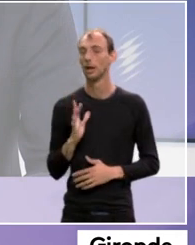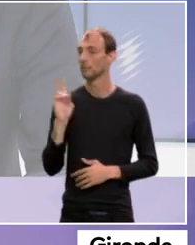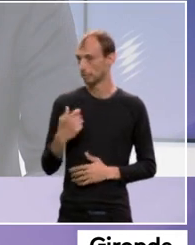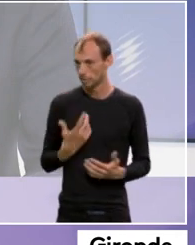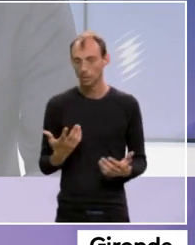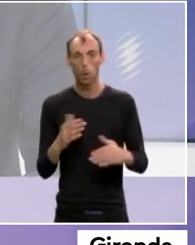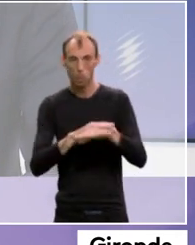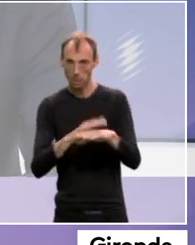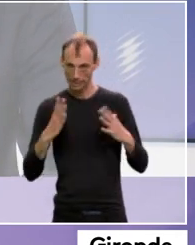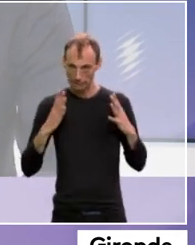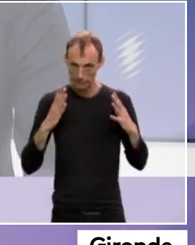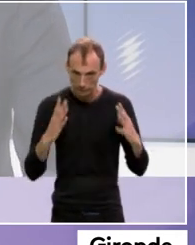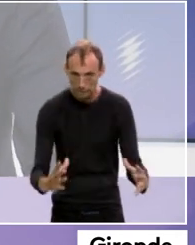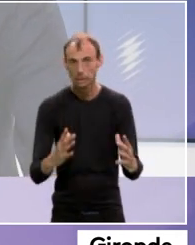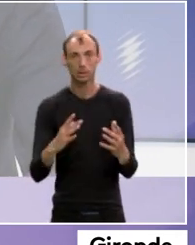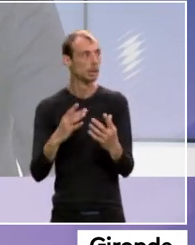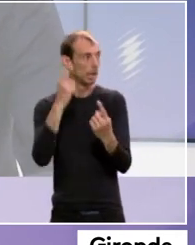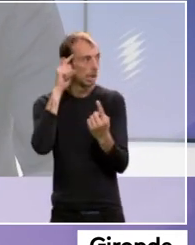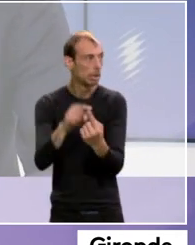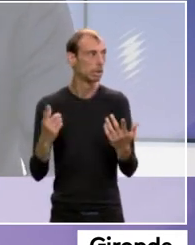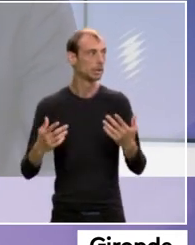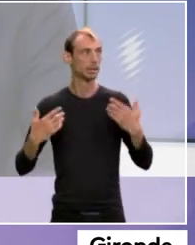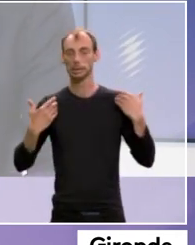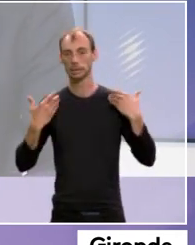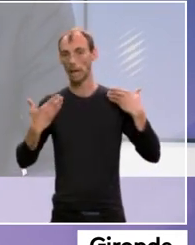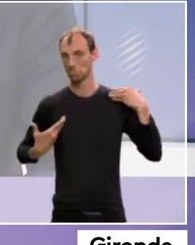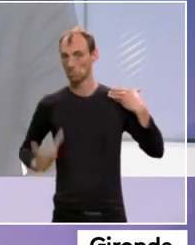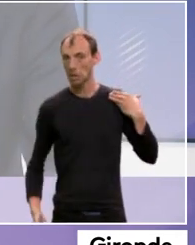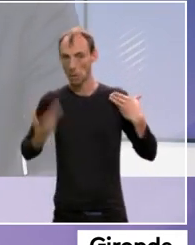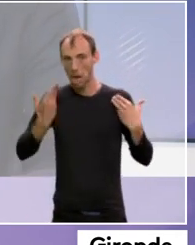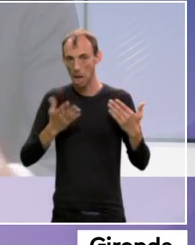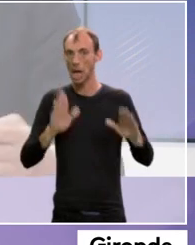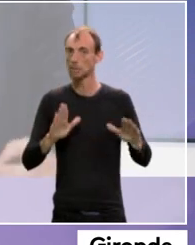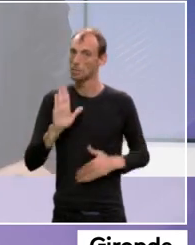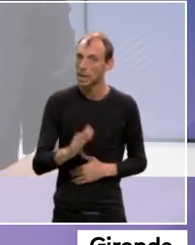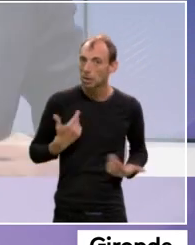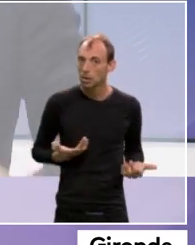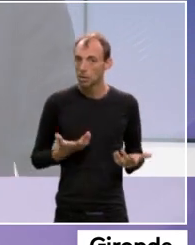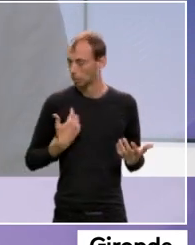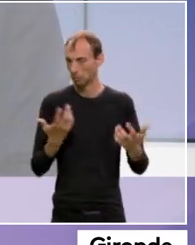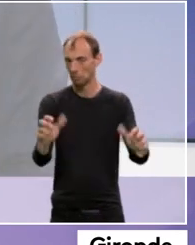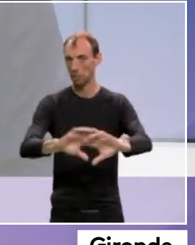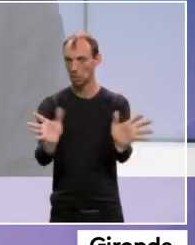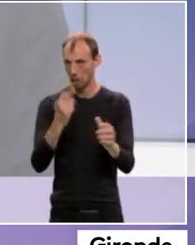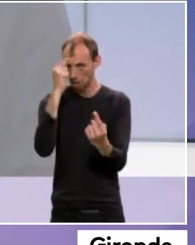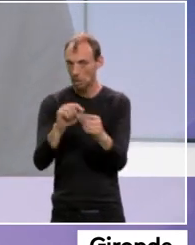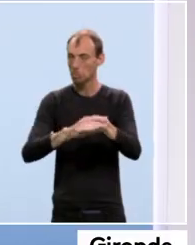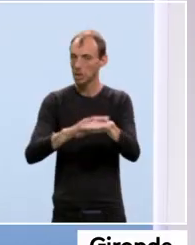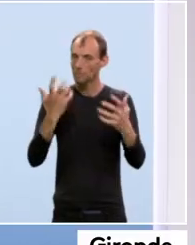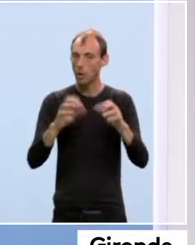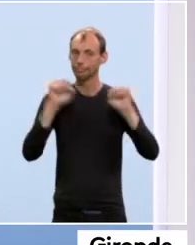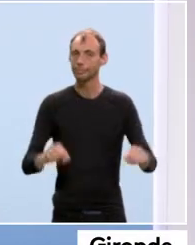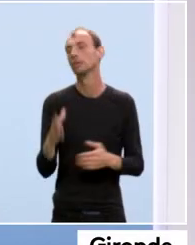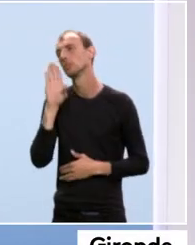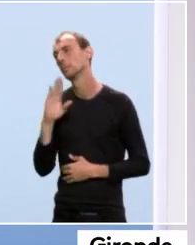maillot de bain je vous le dis très clairement j'ai pas envie on a 26 minutes pour parler aujourd'hui laissez-le répondre j'ai 26 minutes